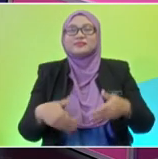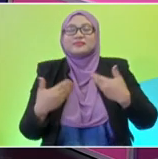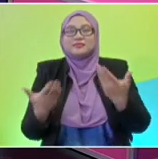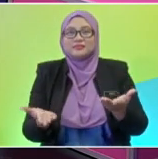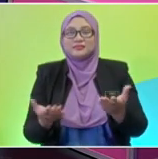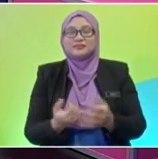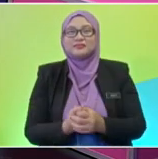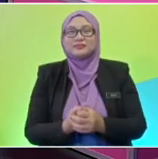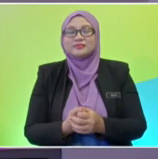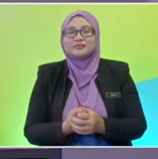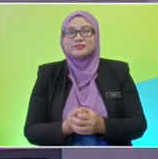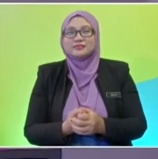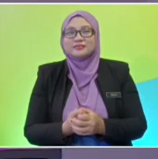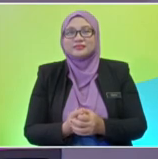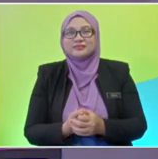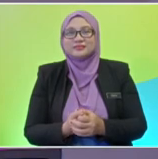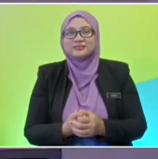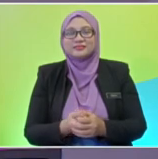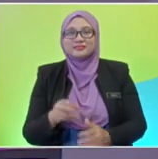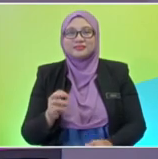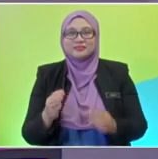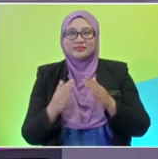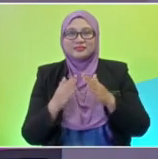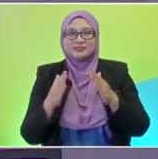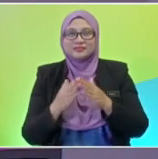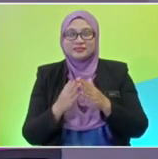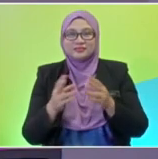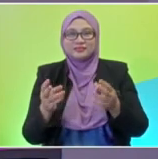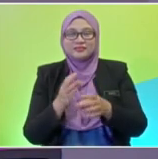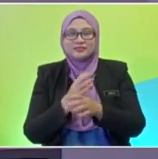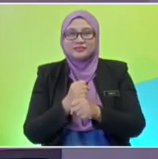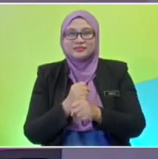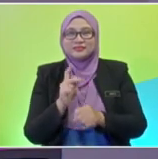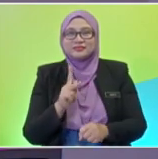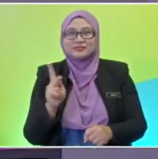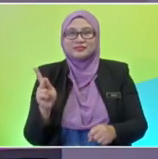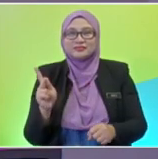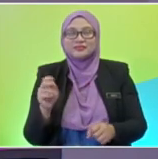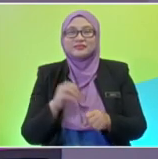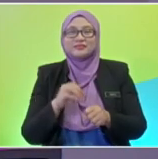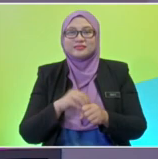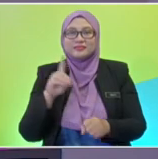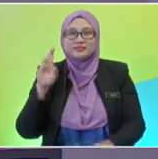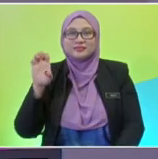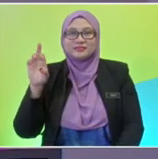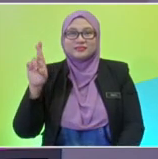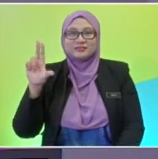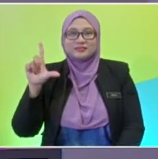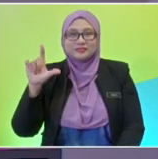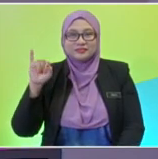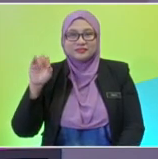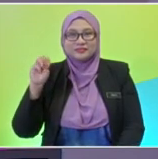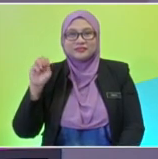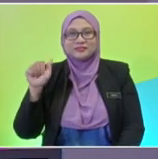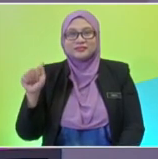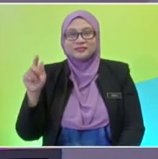dapatkan latihan buku di mana Oke Baik latihan Kevia dalam pelantar delima ke piyam murid-muri Muat Turun